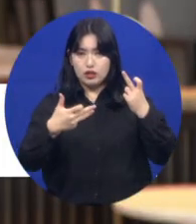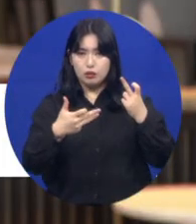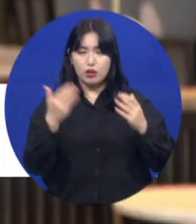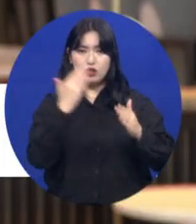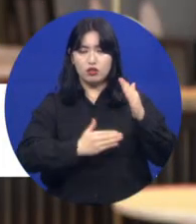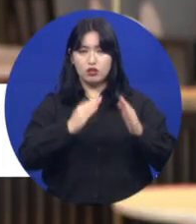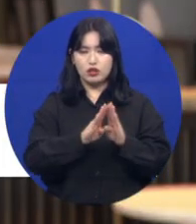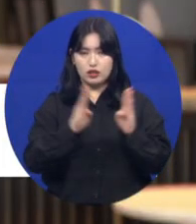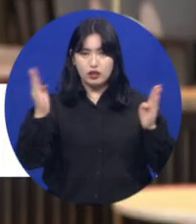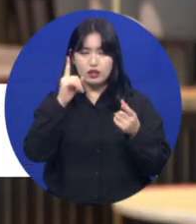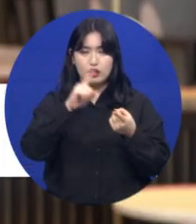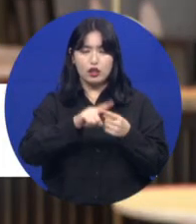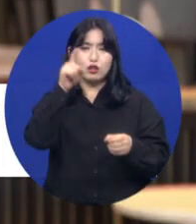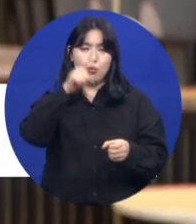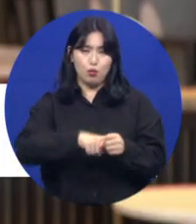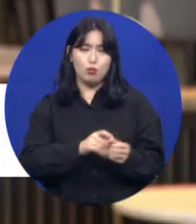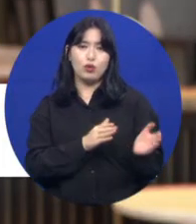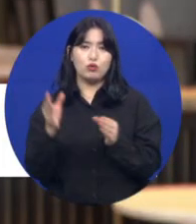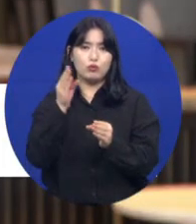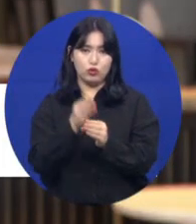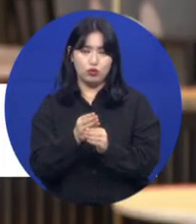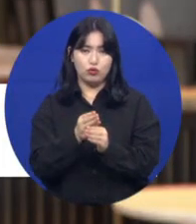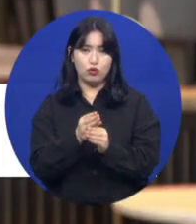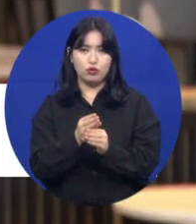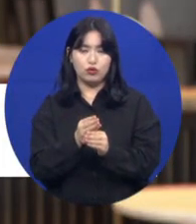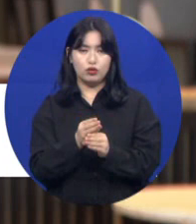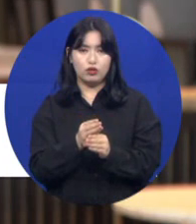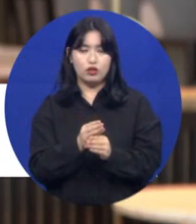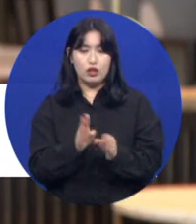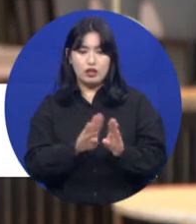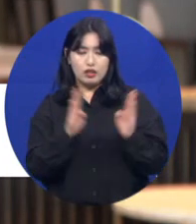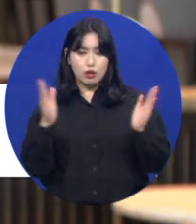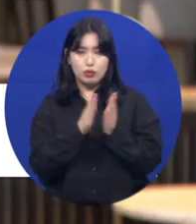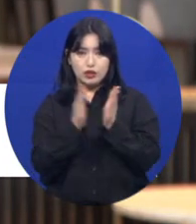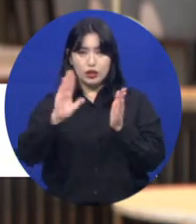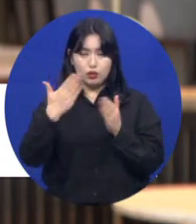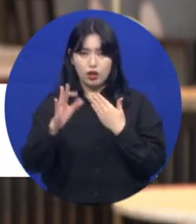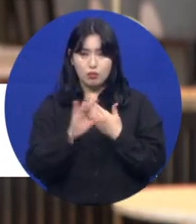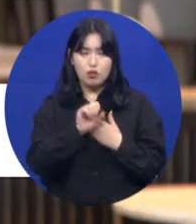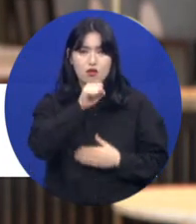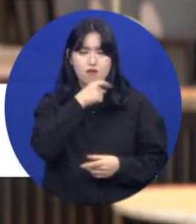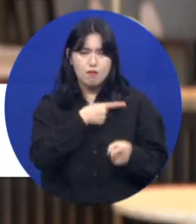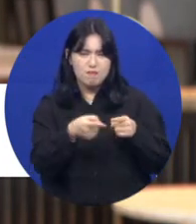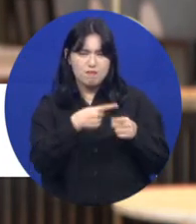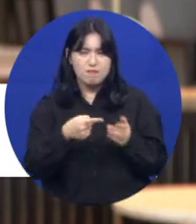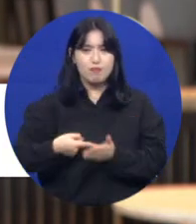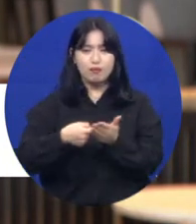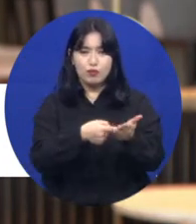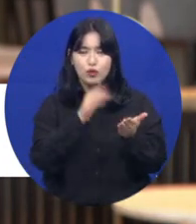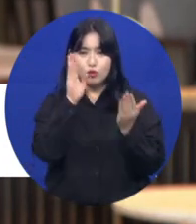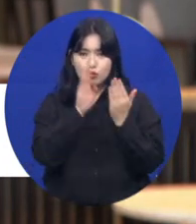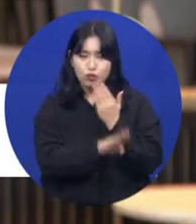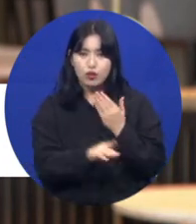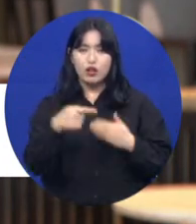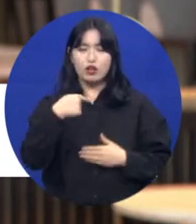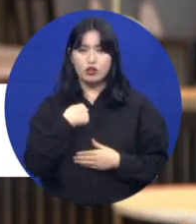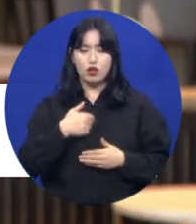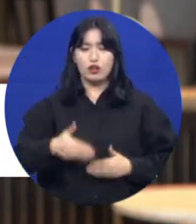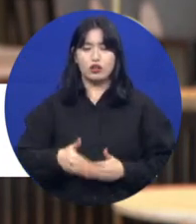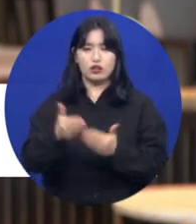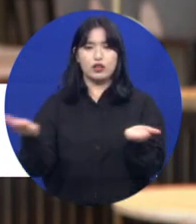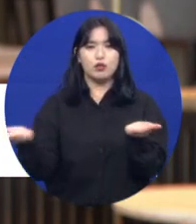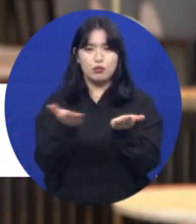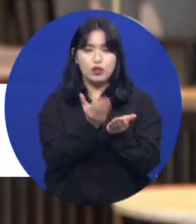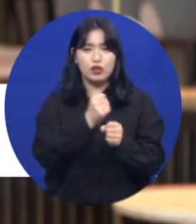정식 개장을 목표로 준비하고 있습니다. 오픈하고 나서 등급 평가를 신청하고 나면 저희가 절차에